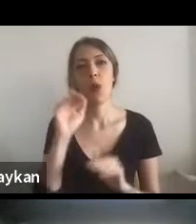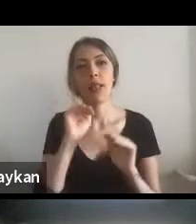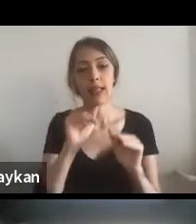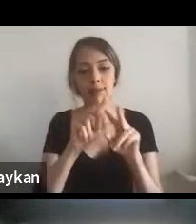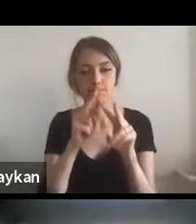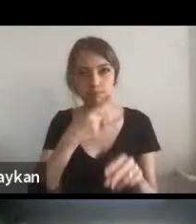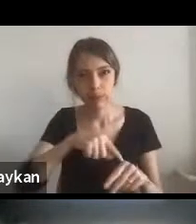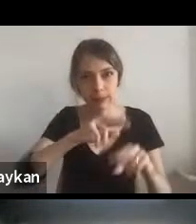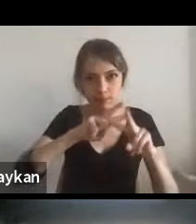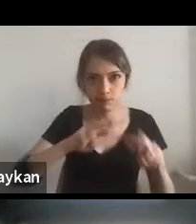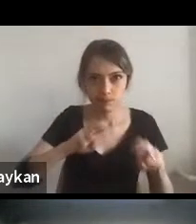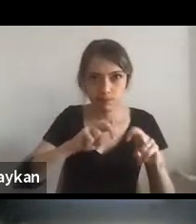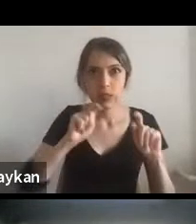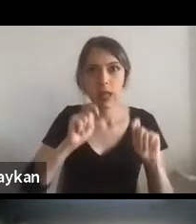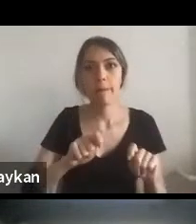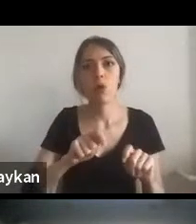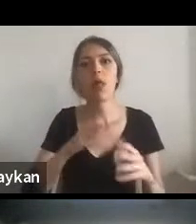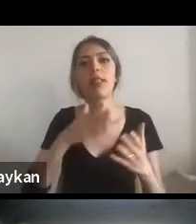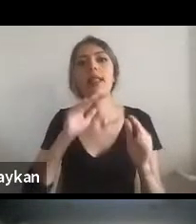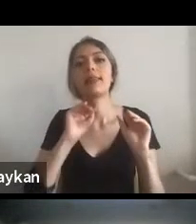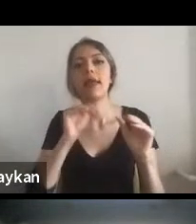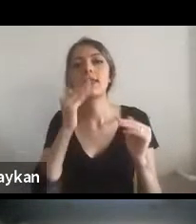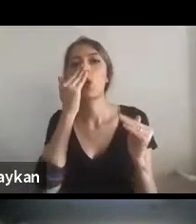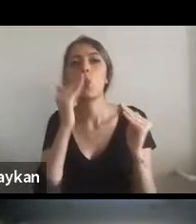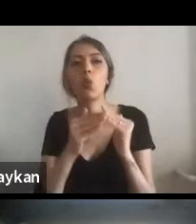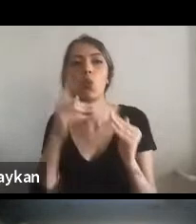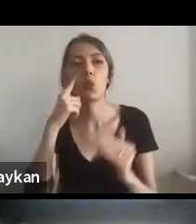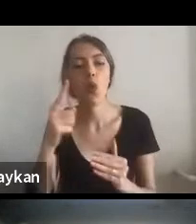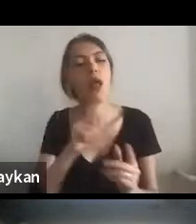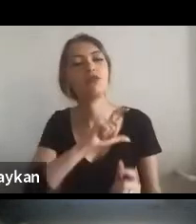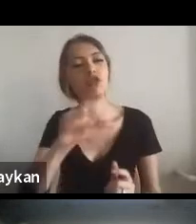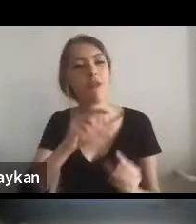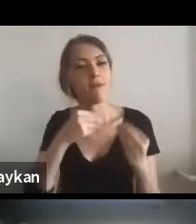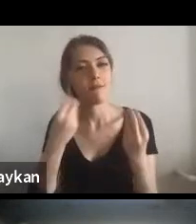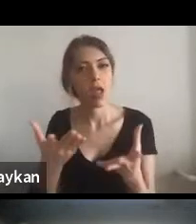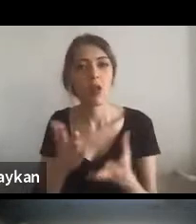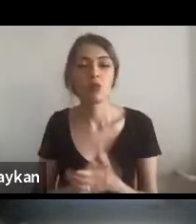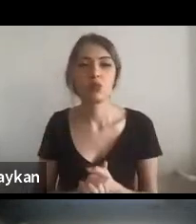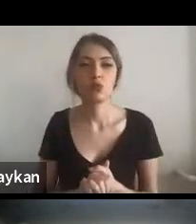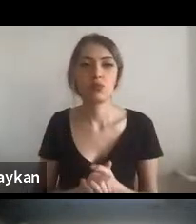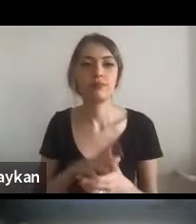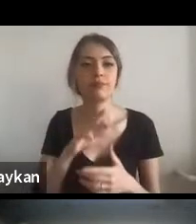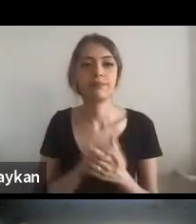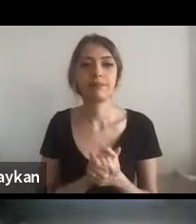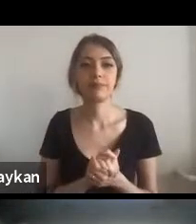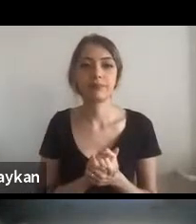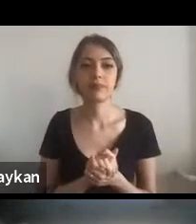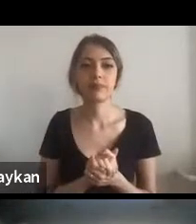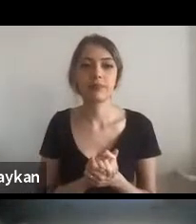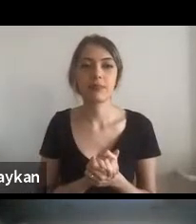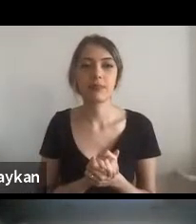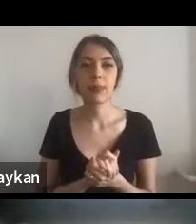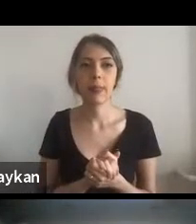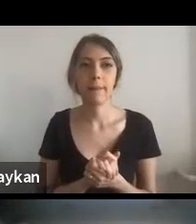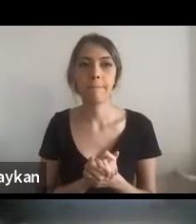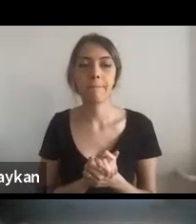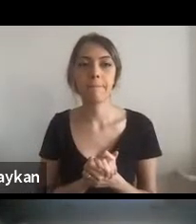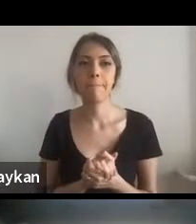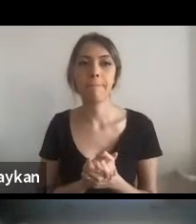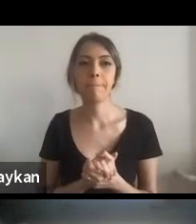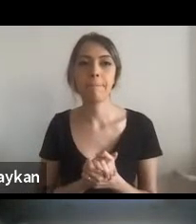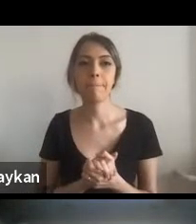inceleniyor ve desteklenebilirse zaten desteklenebiliyor. Yani kriterlere uyuyorsa zaten desteklenebiliyor. O yüzden